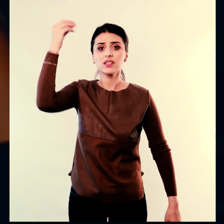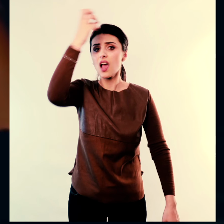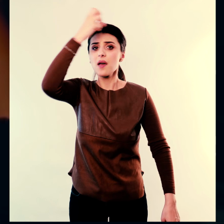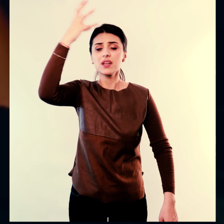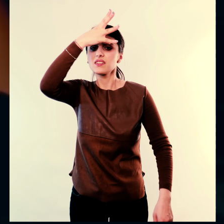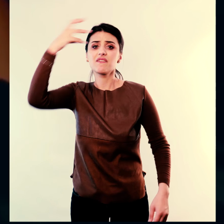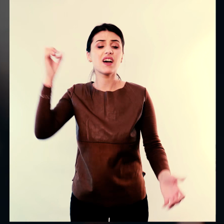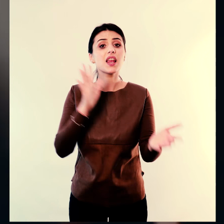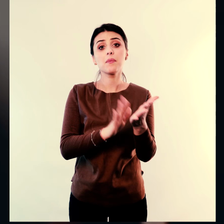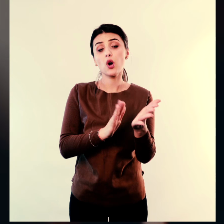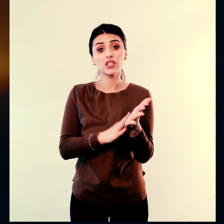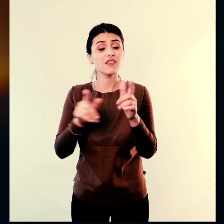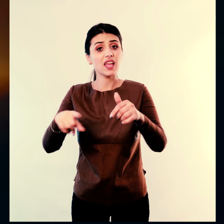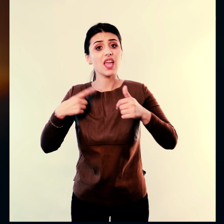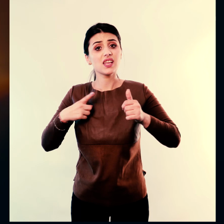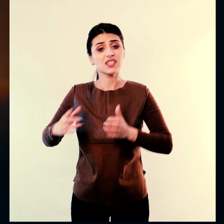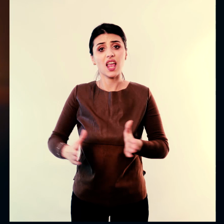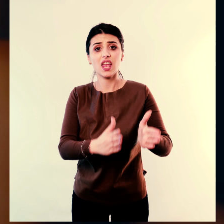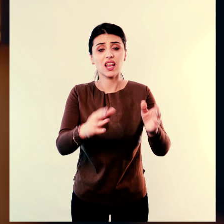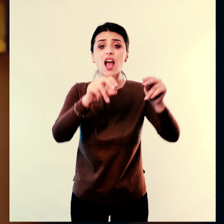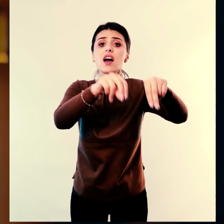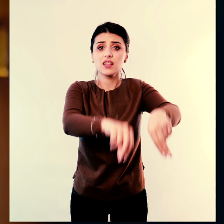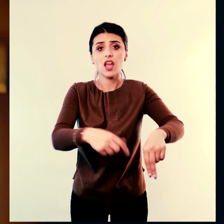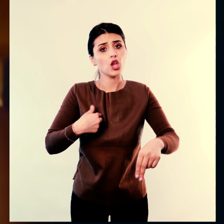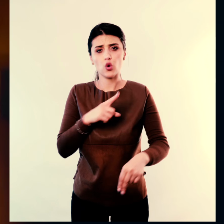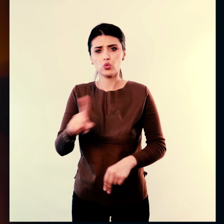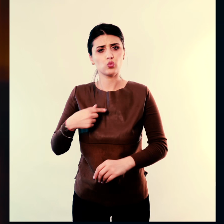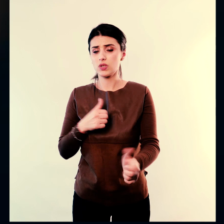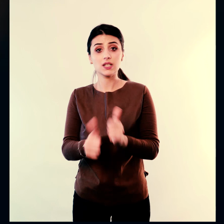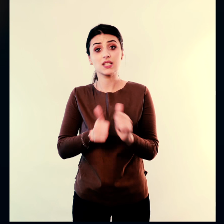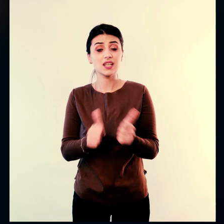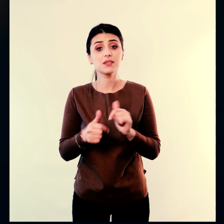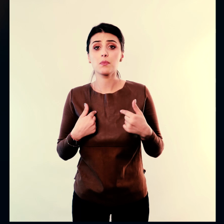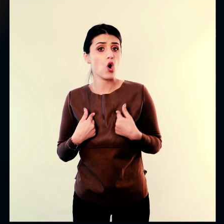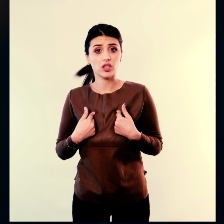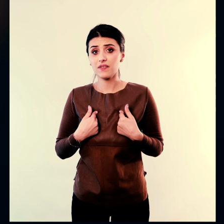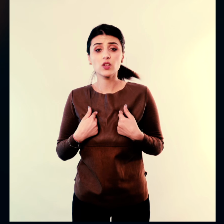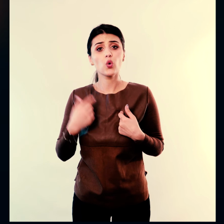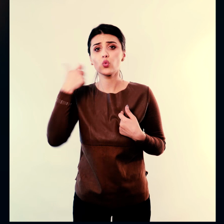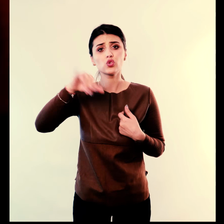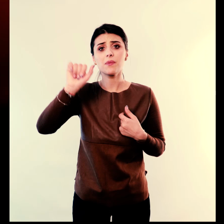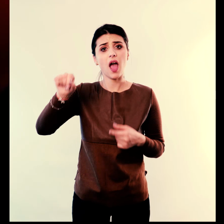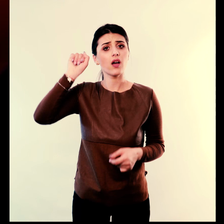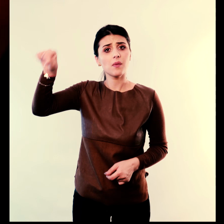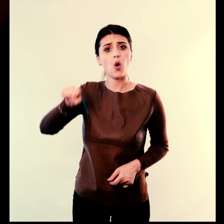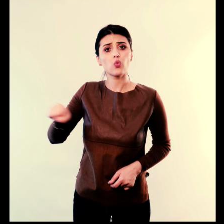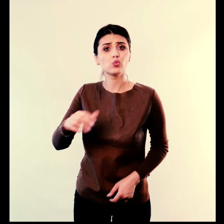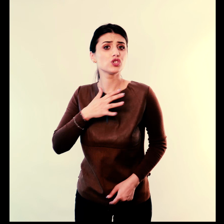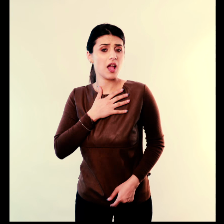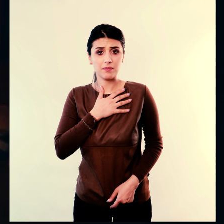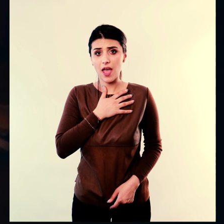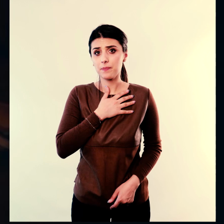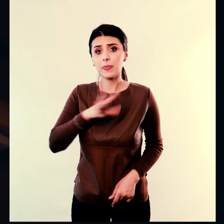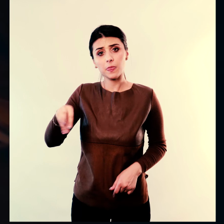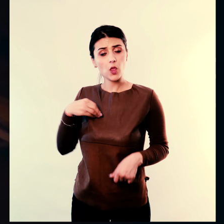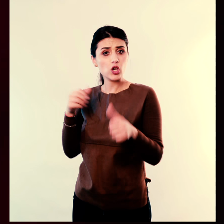Amnezic, amnezic, amnezic fără motiv. Ea este linia de finish. Eu nu sunt deloc sportiv. Eu nu știu cine bate acum la